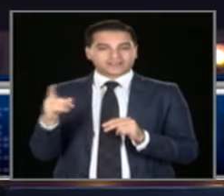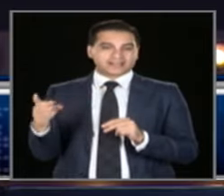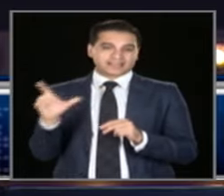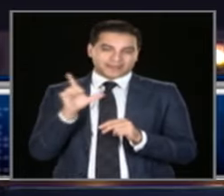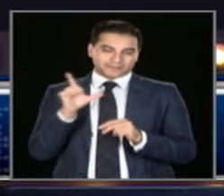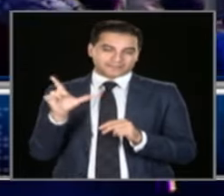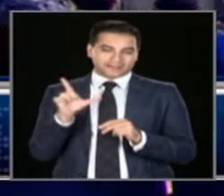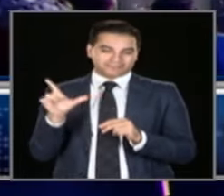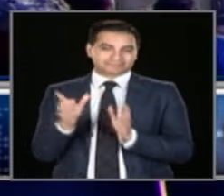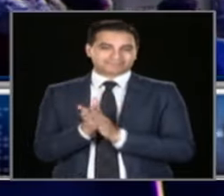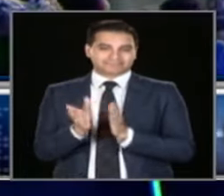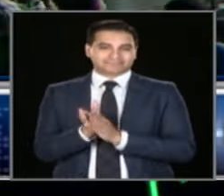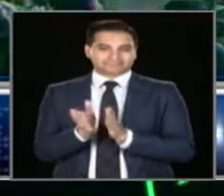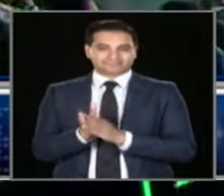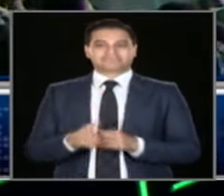إجابة صحيحة.